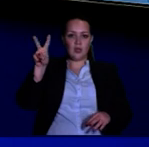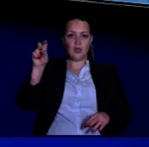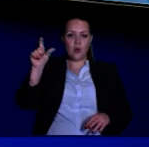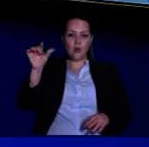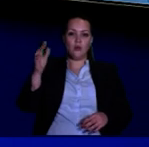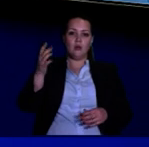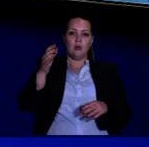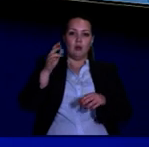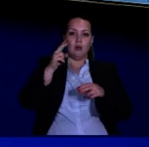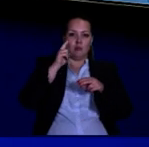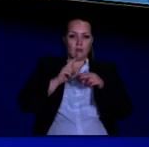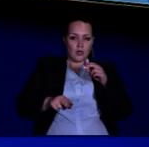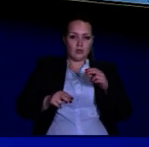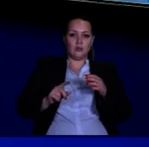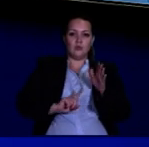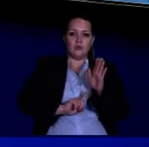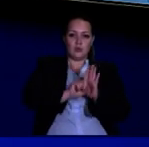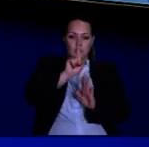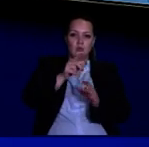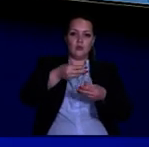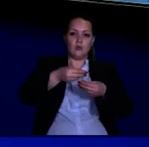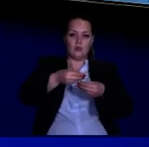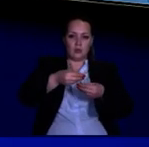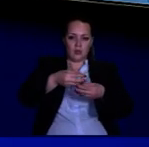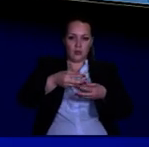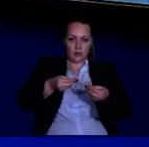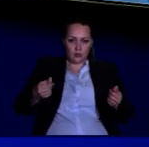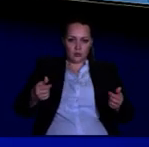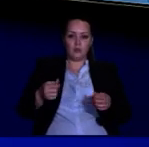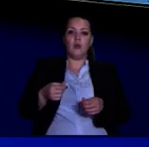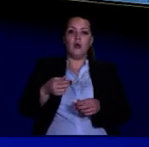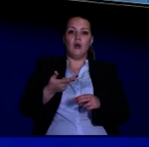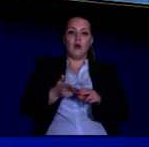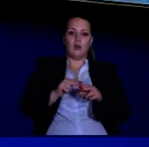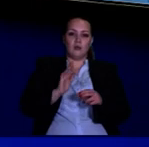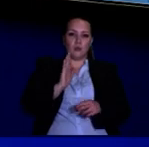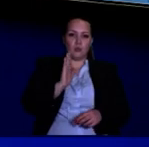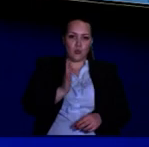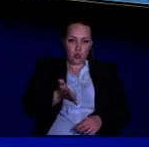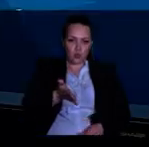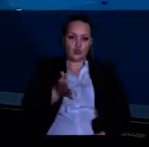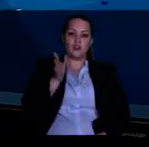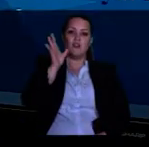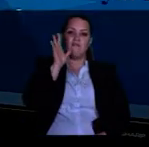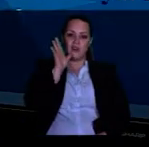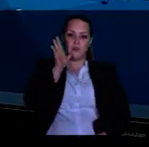пройдет, наступят, растопят даны в будущем времени.